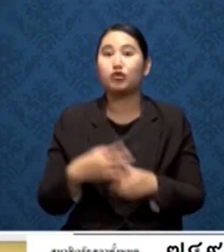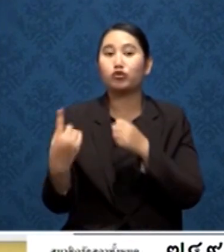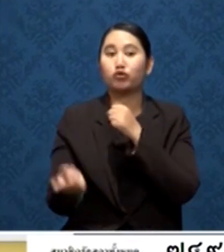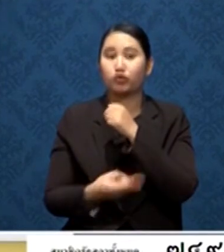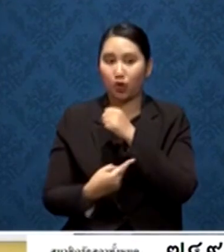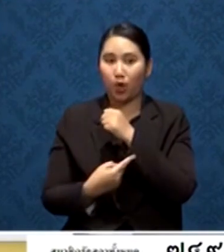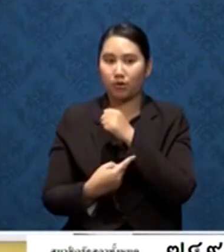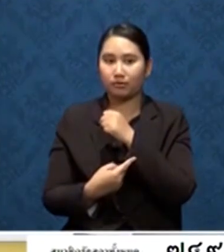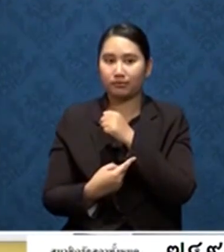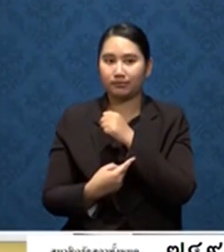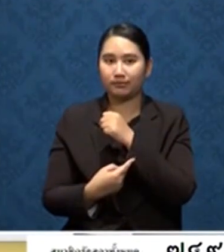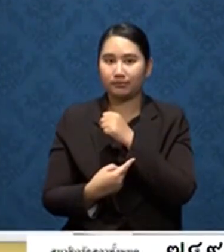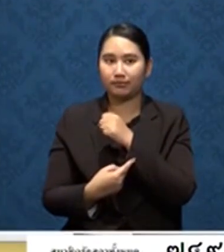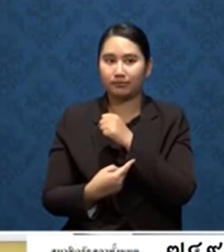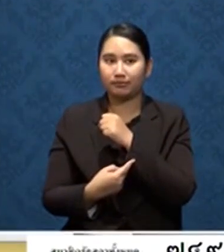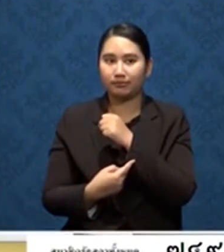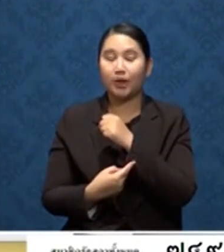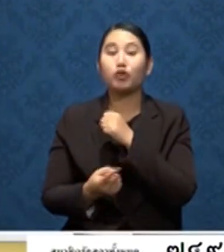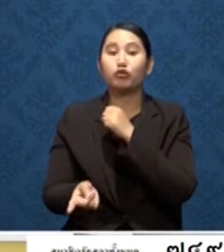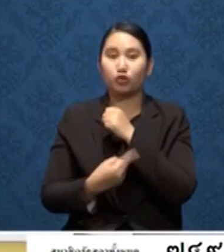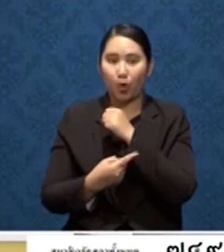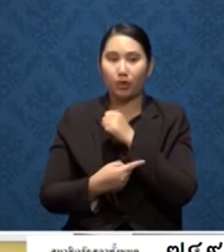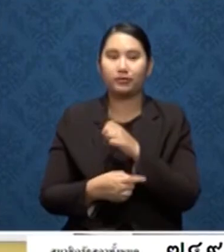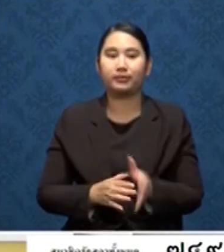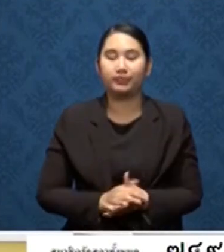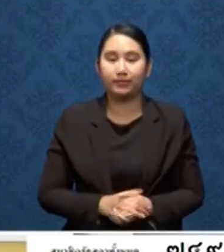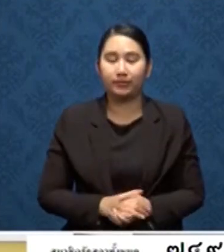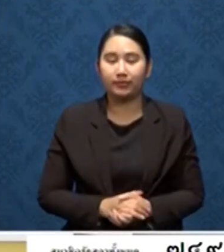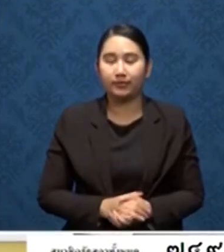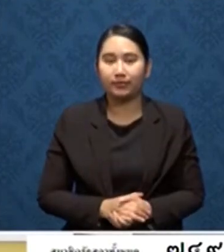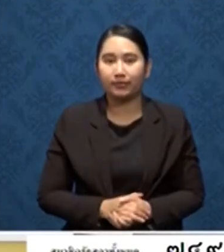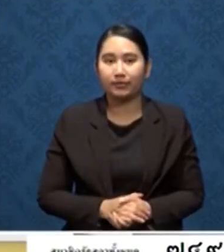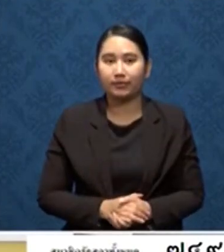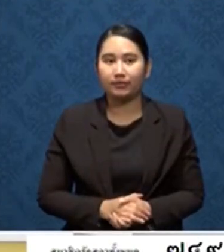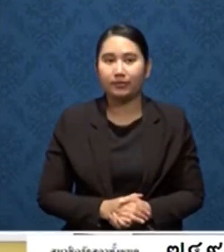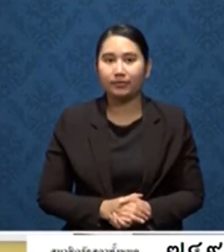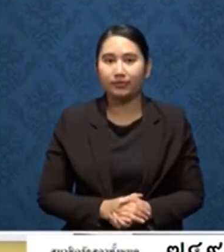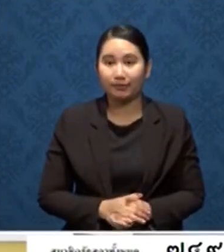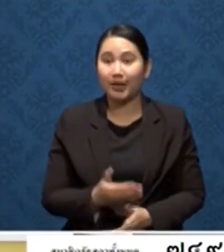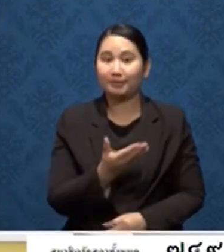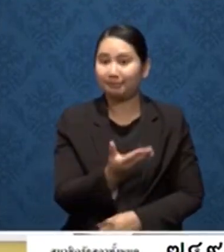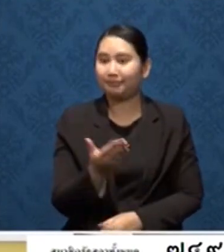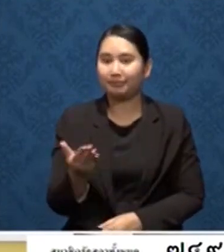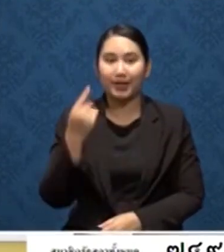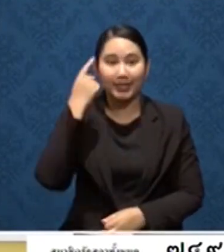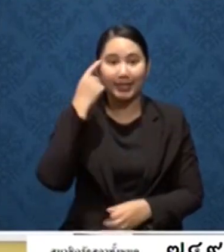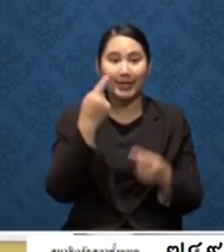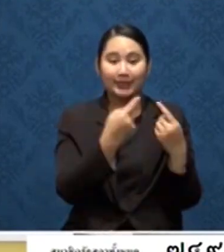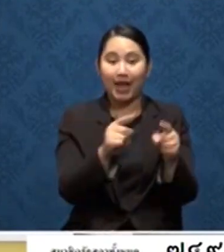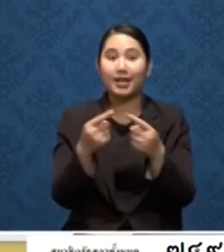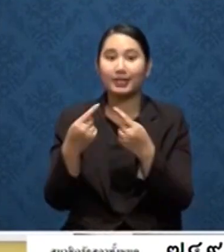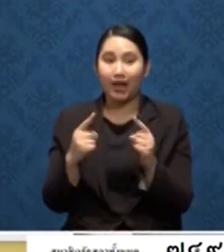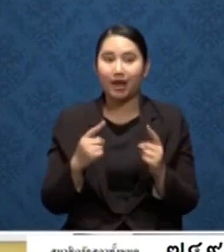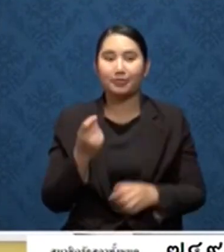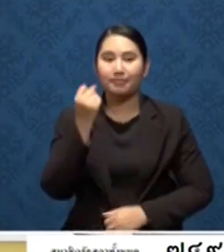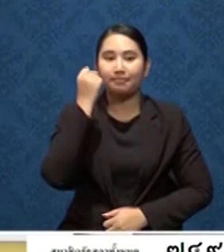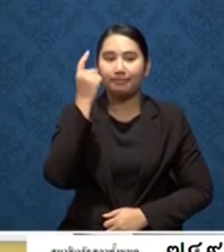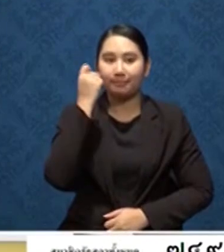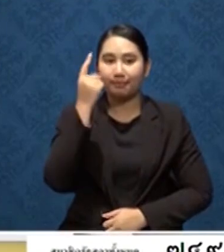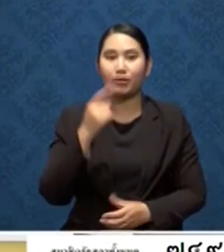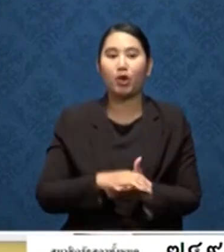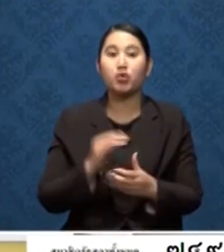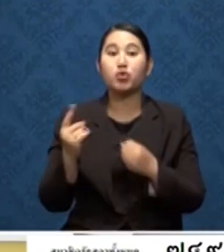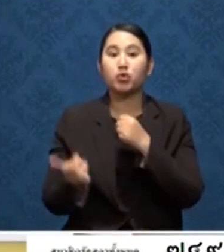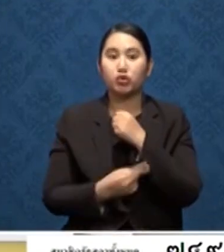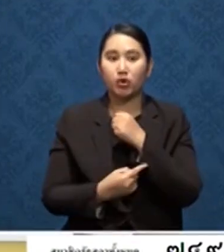ให้ได้สัดส่วนมากขึ้นจากฐานความผิดผมเคารพนะครับว่าแต่ละท่านนั้นอาจจะมองต่างกันครับว่าอัตราโทษ